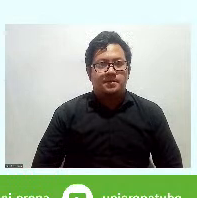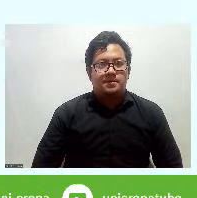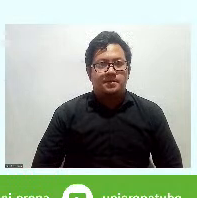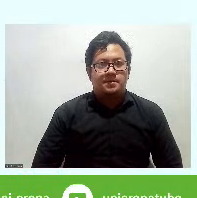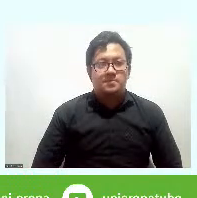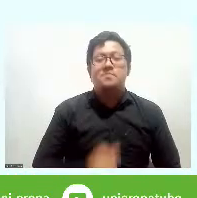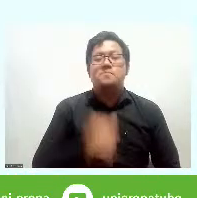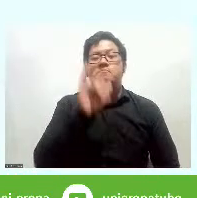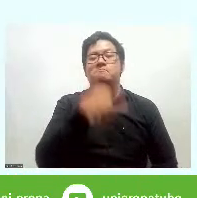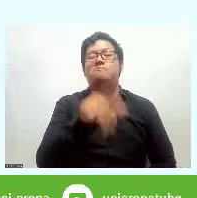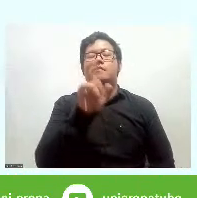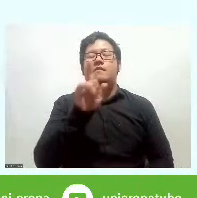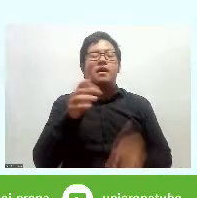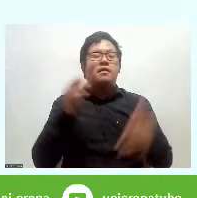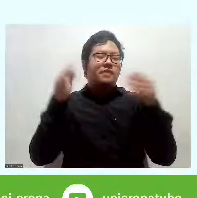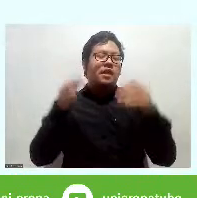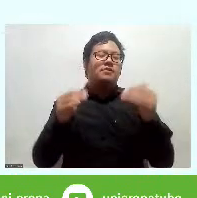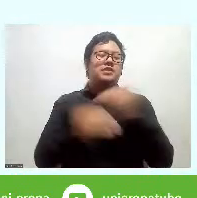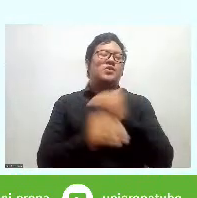fuchs